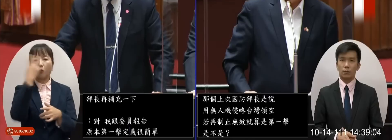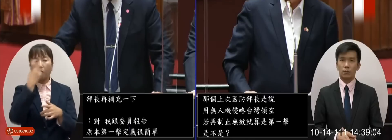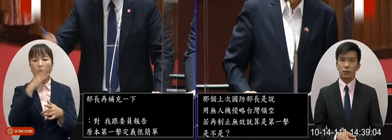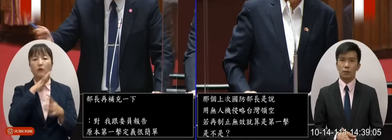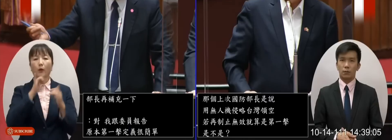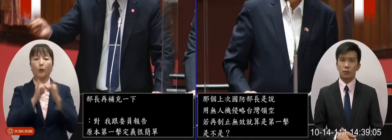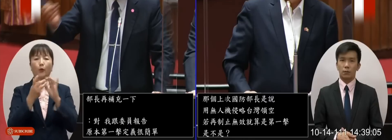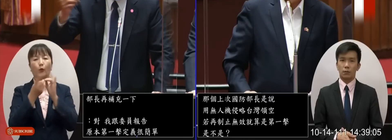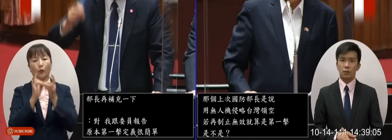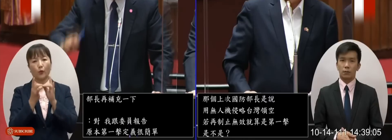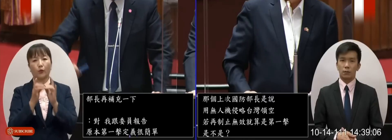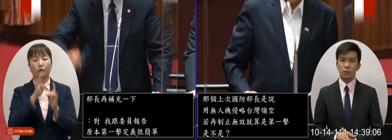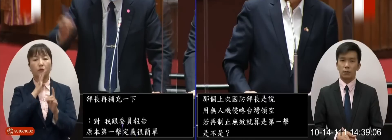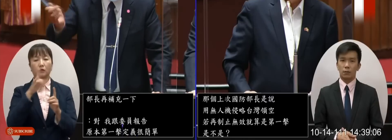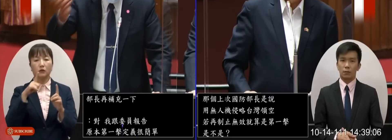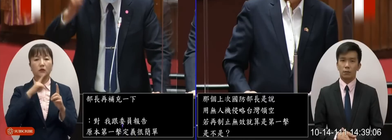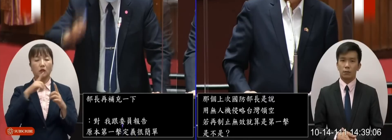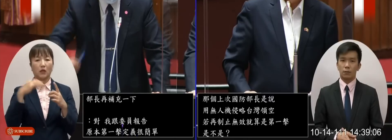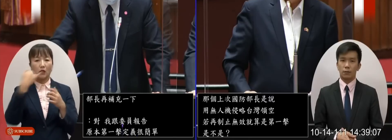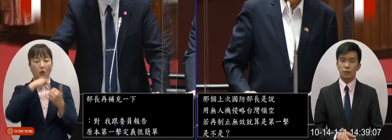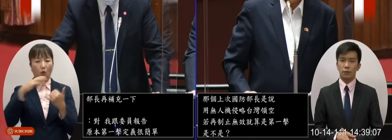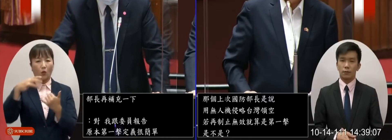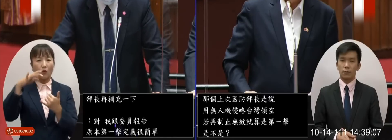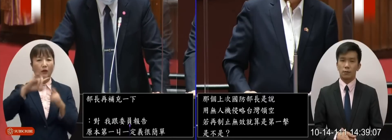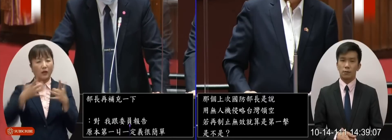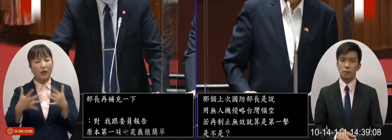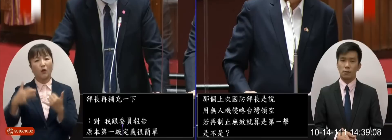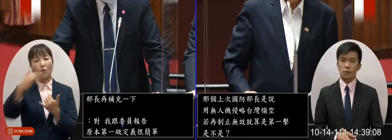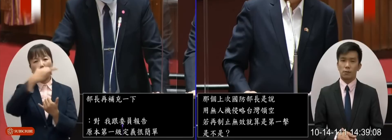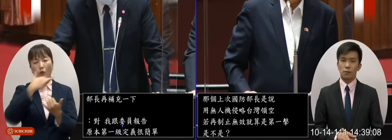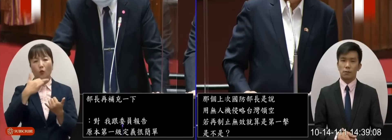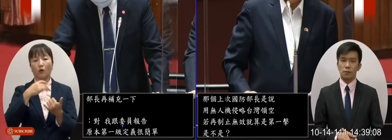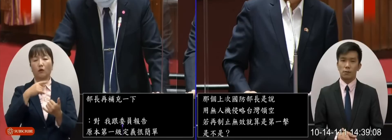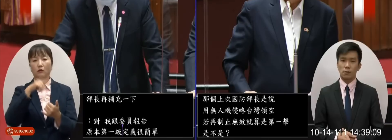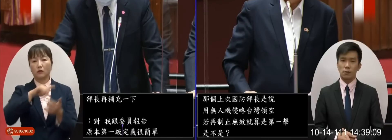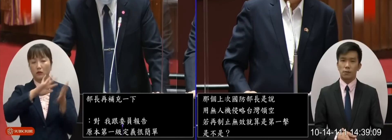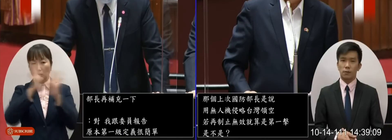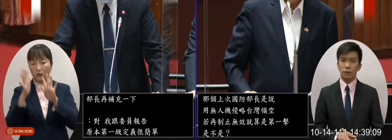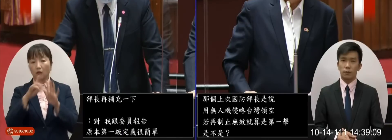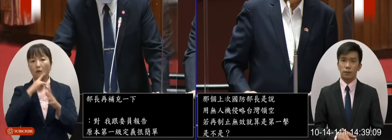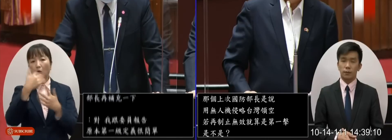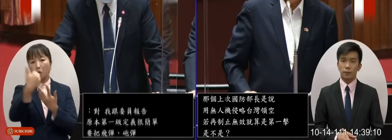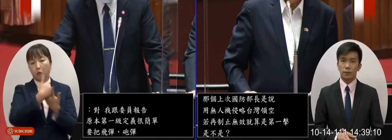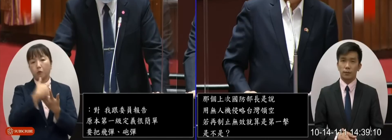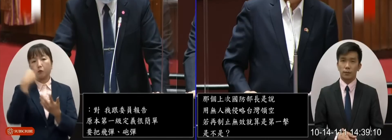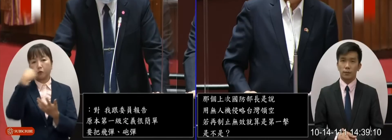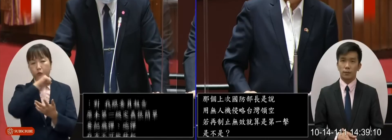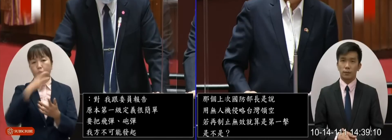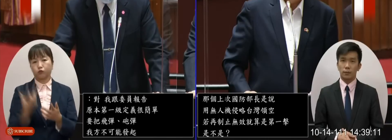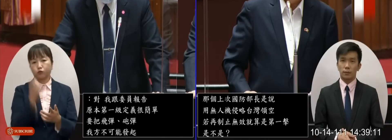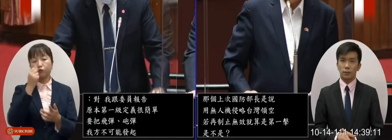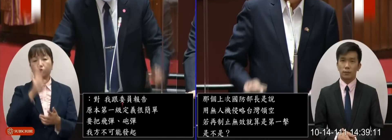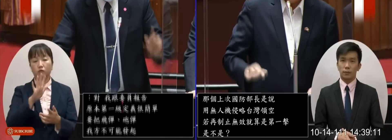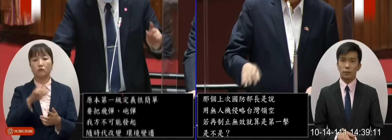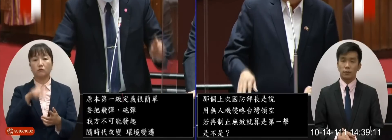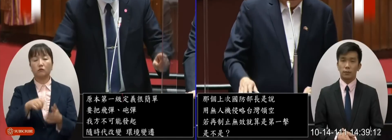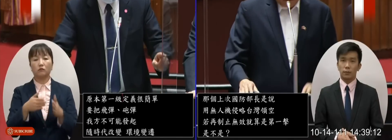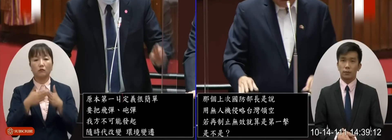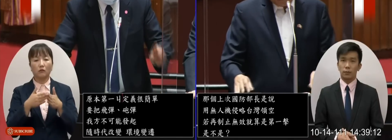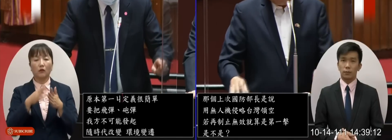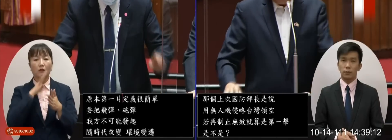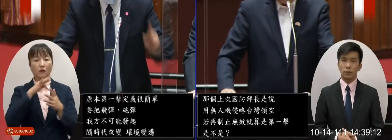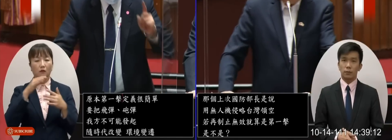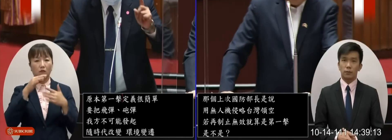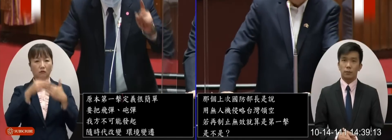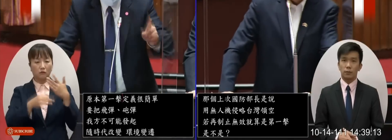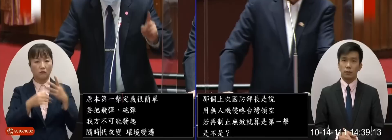机有意无意的从我们外岛上空这样掠过去，那我们这个就已经侵犯到我们领土主权了。所以我们就把这个界